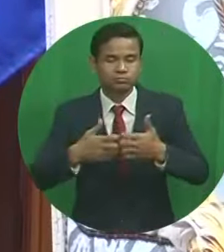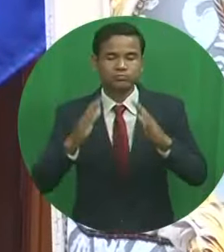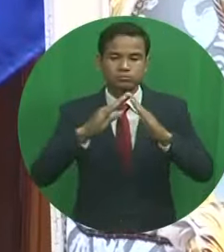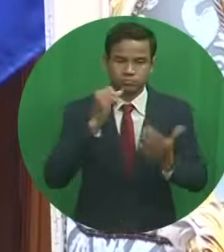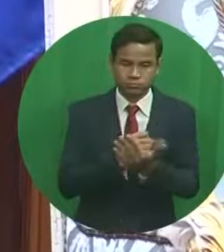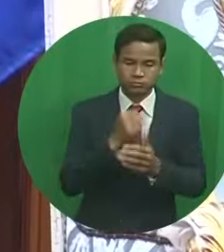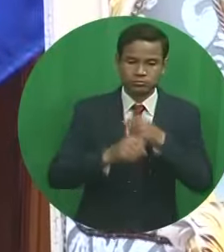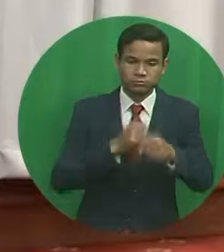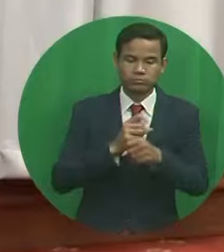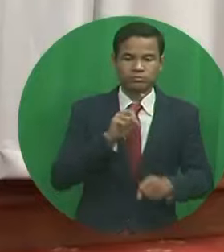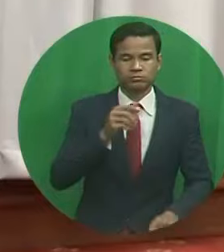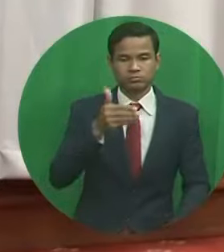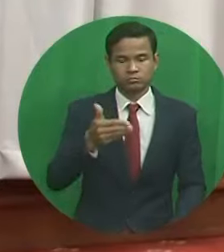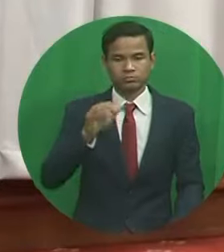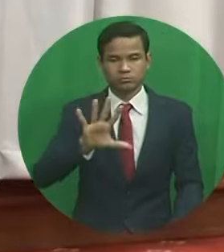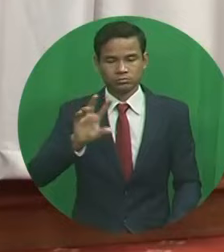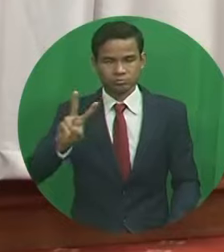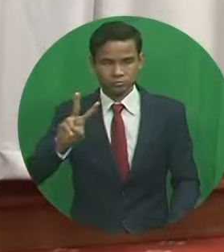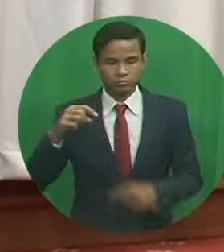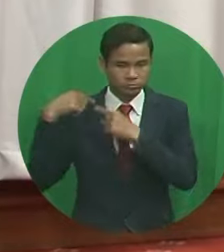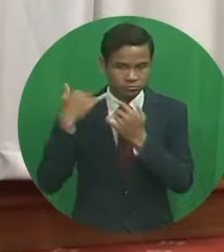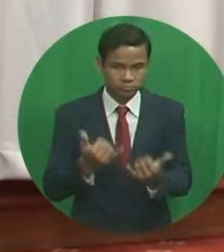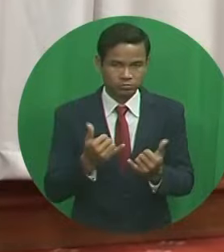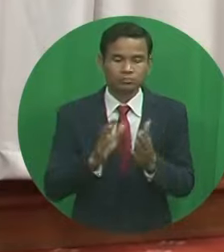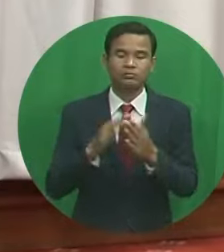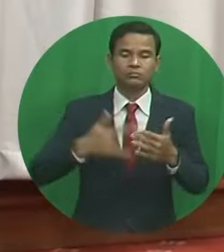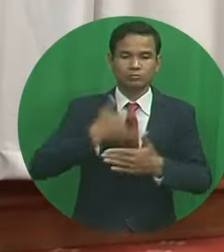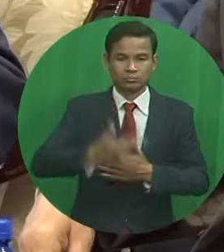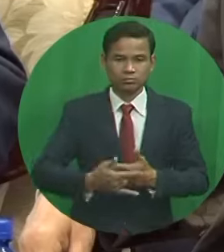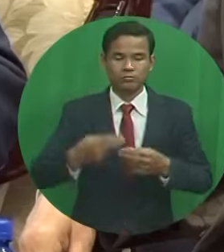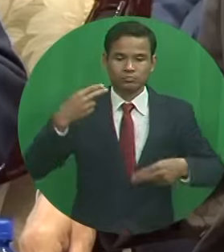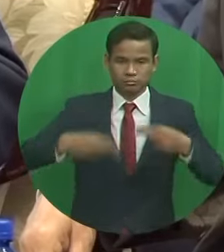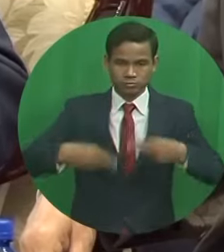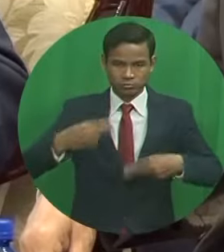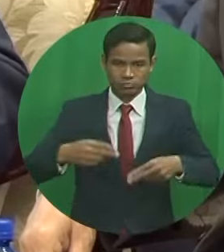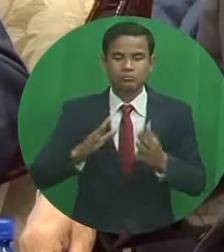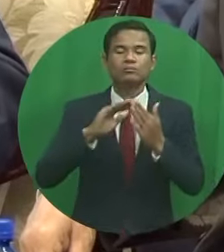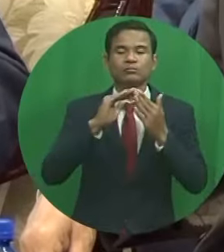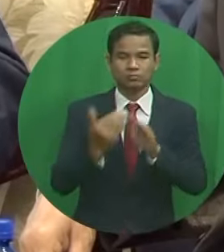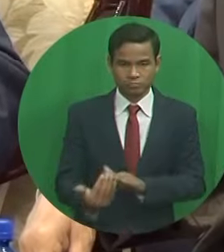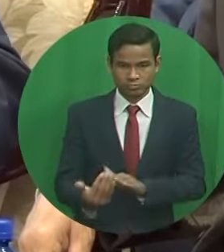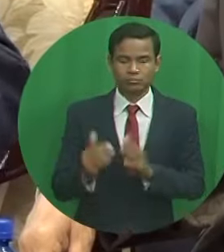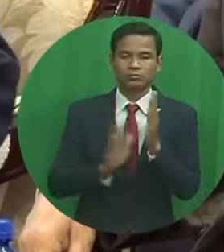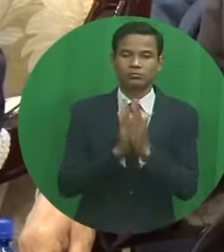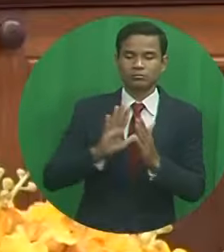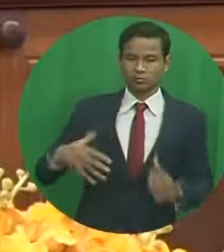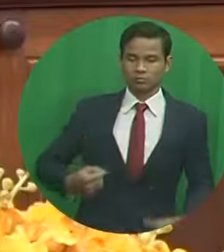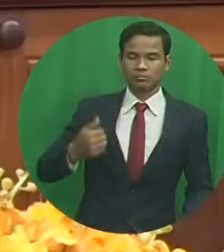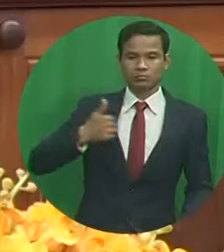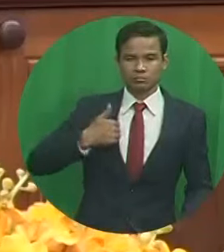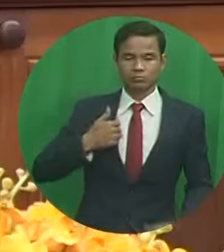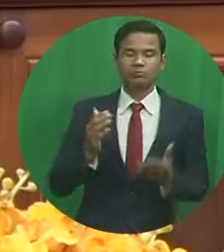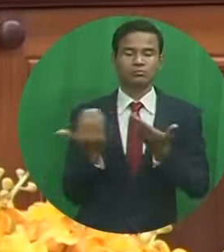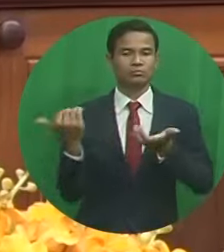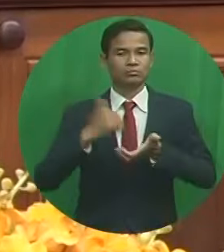ឆ្នាំ1952មកក្រោយរបបកម្ពុជាប្រជាធិបតេយ្យបានដួលរលំកម្ពុជានិងកាណាដាបានភ្ជាប់ទំនា